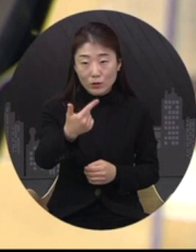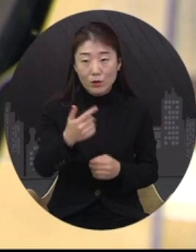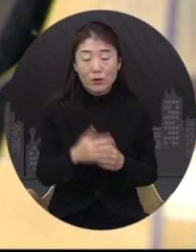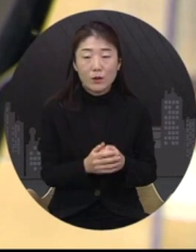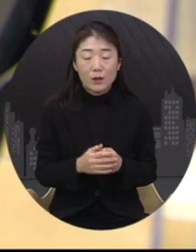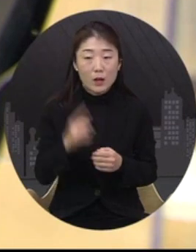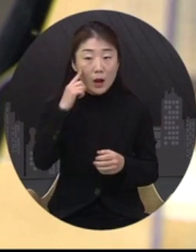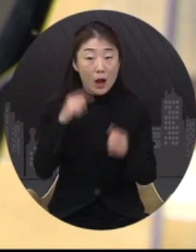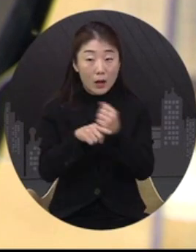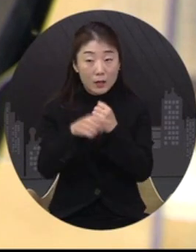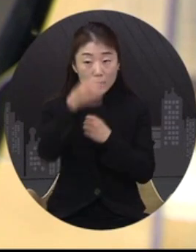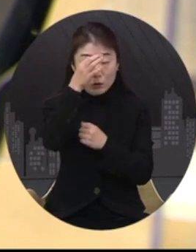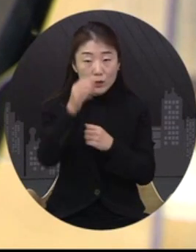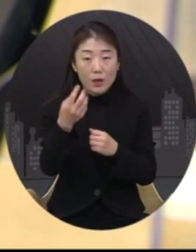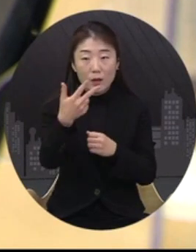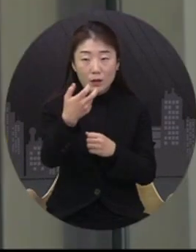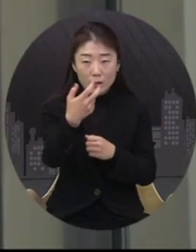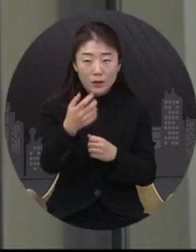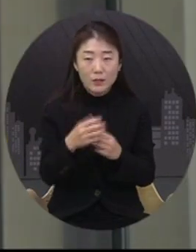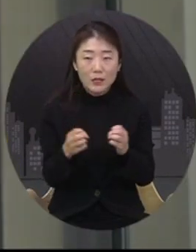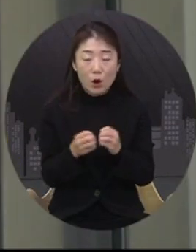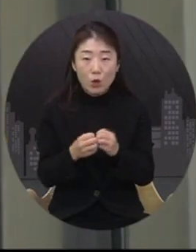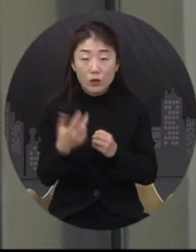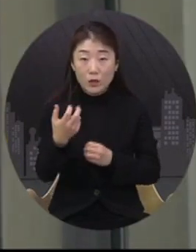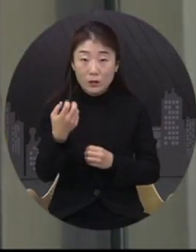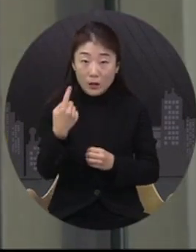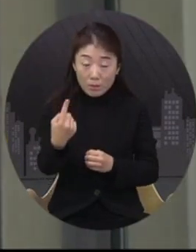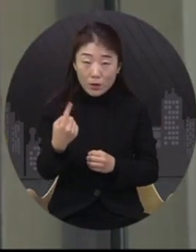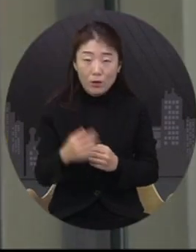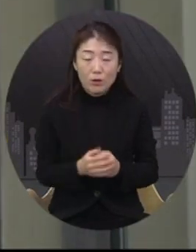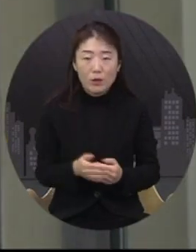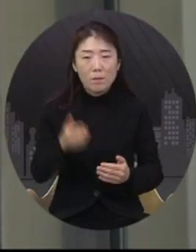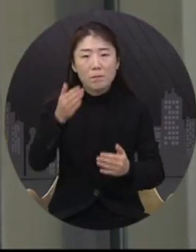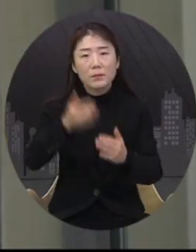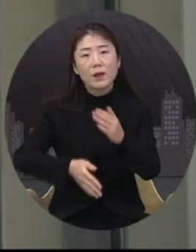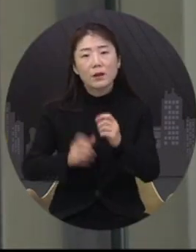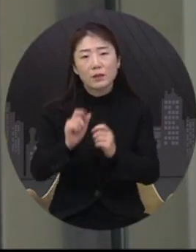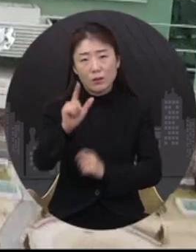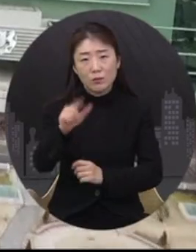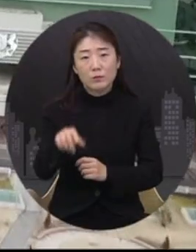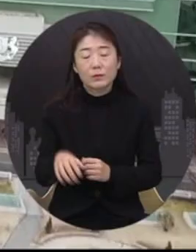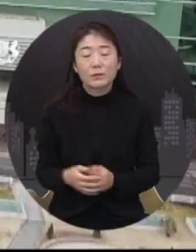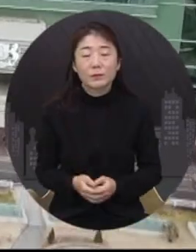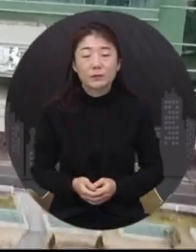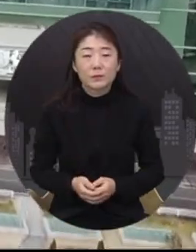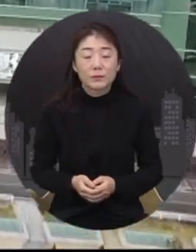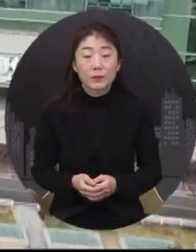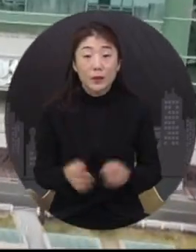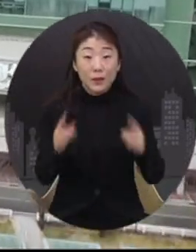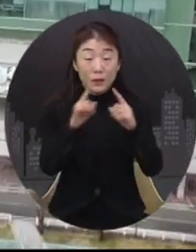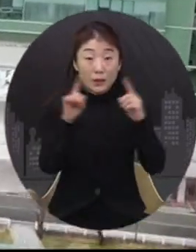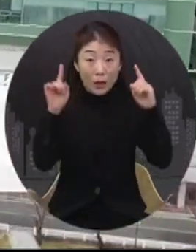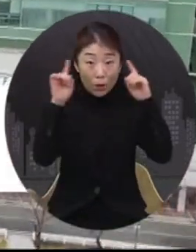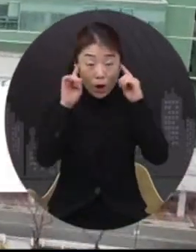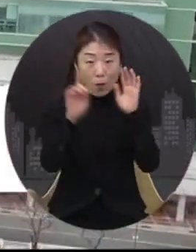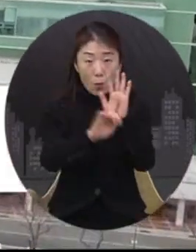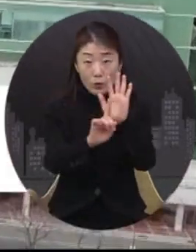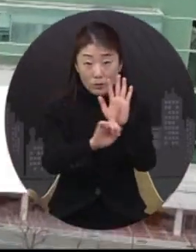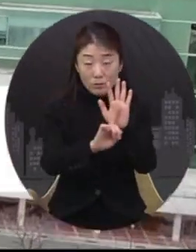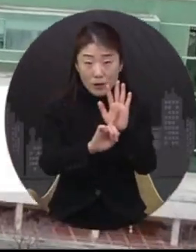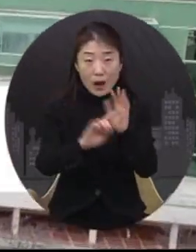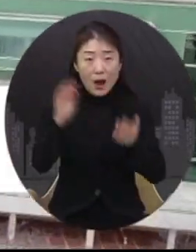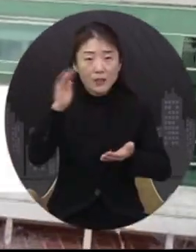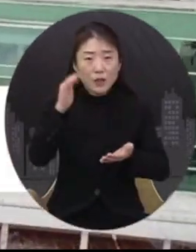7명 창원대 일은 1명 등 국립대학 또 미달 사태를 피하지 못했습니다 대학 정원은 큰 변화가